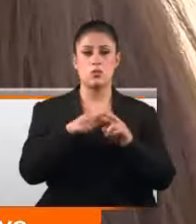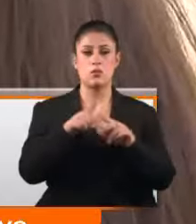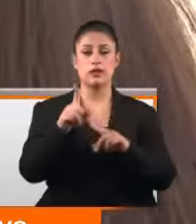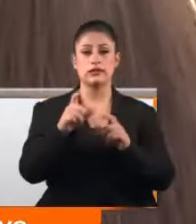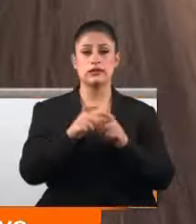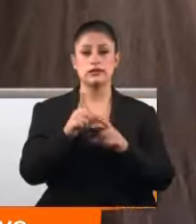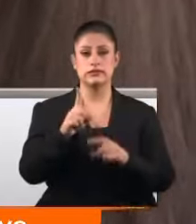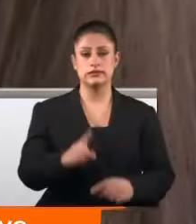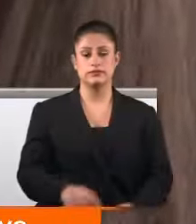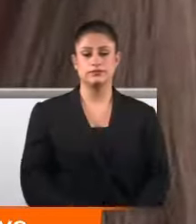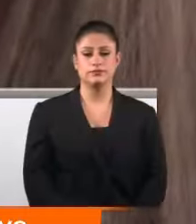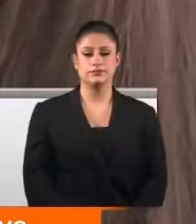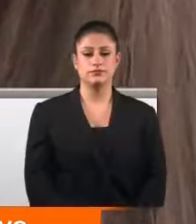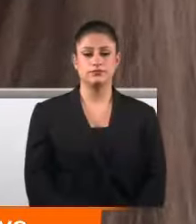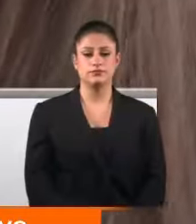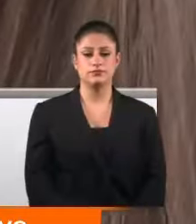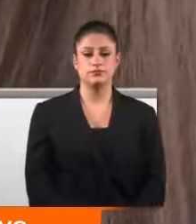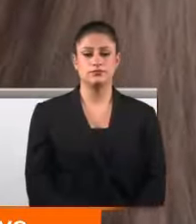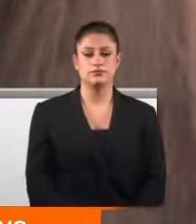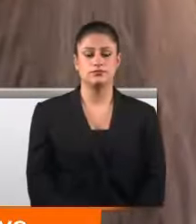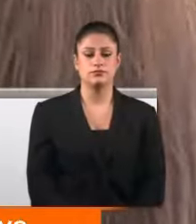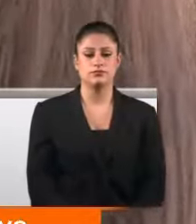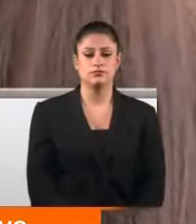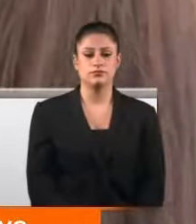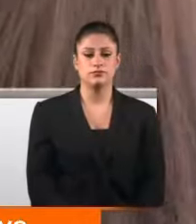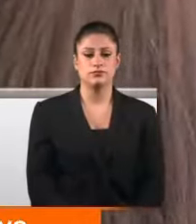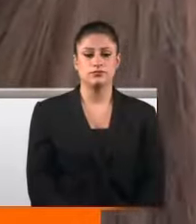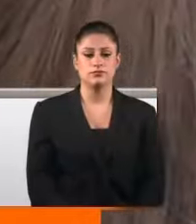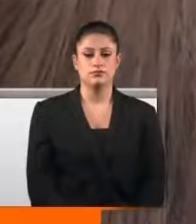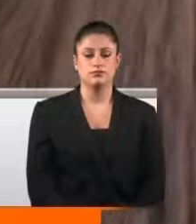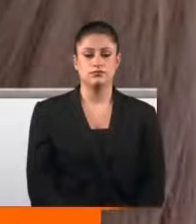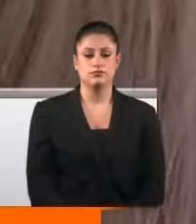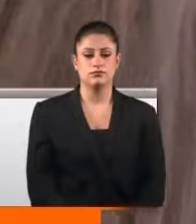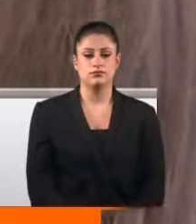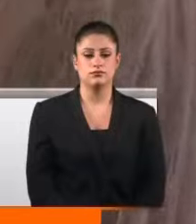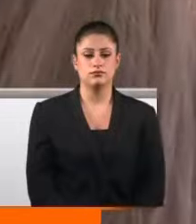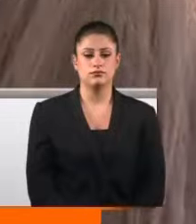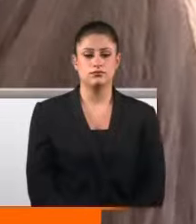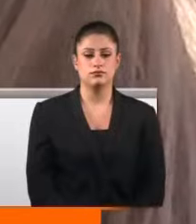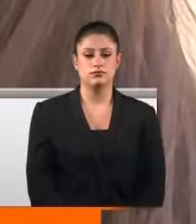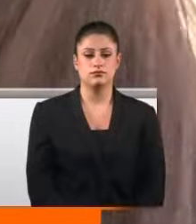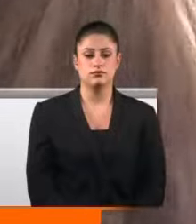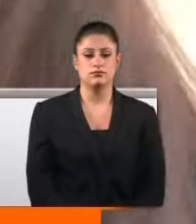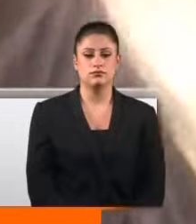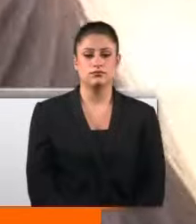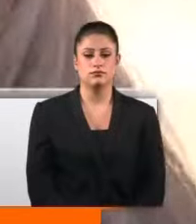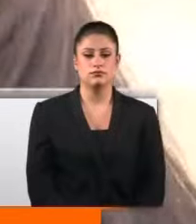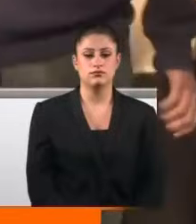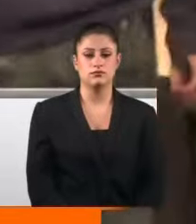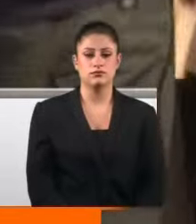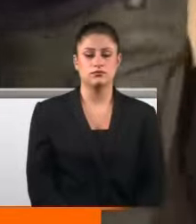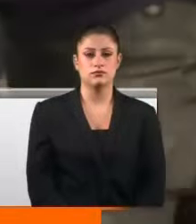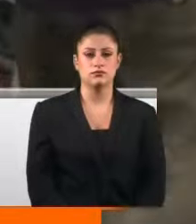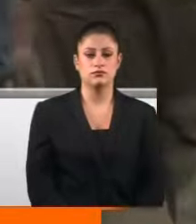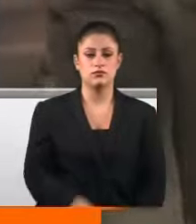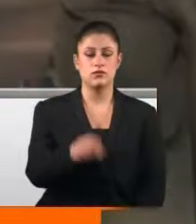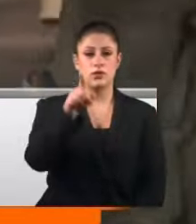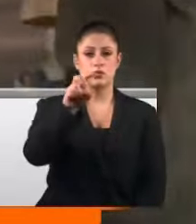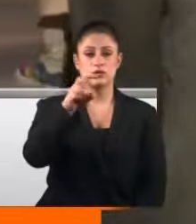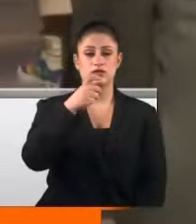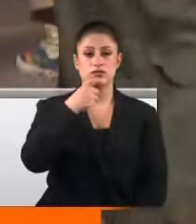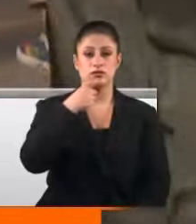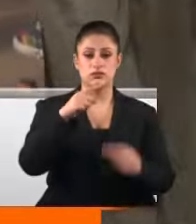altı çocuklar estetiğe yöneliyor. Sizce bunun sebebi ne olabilir? Sosyal medyanın etkisi olabilir. 18 yaş